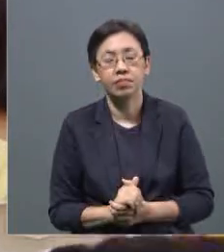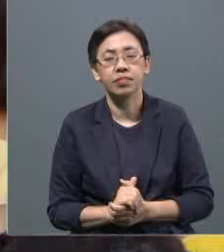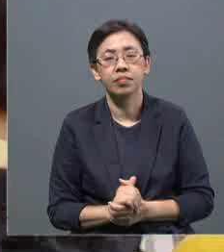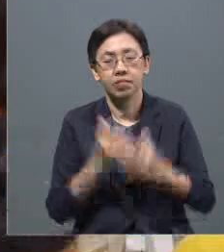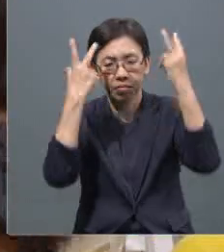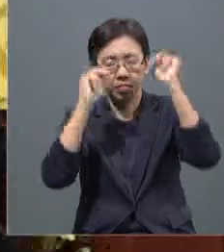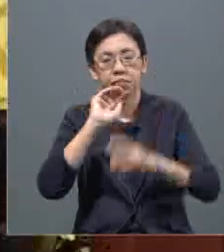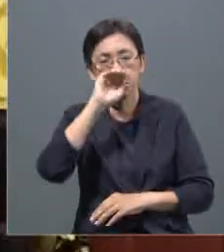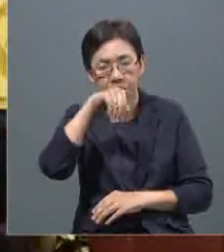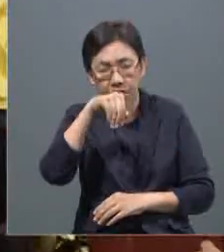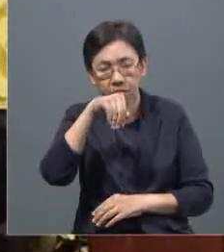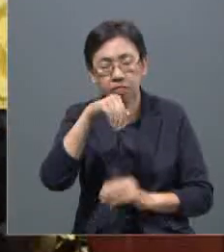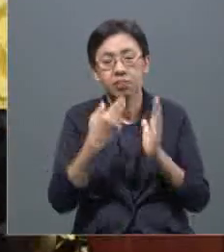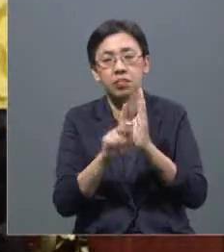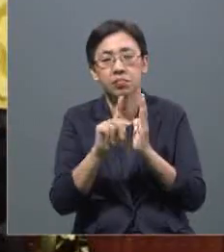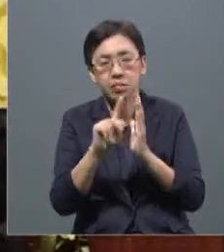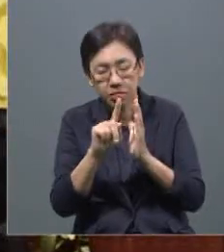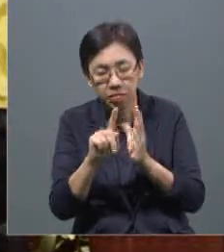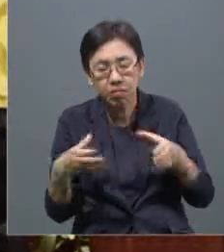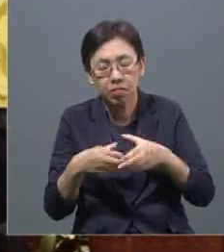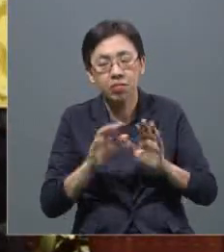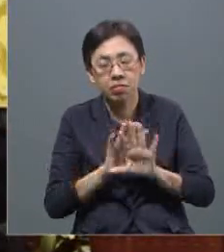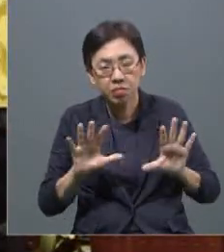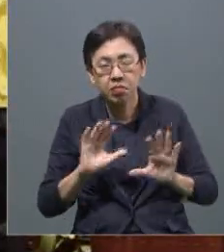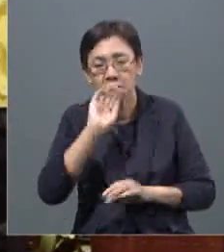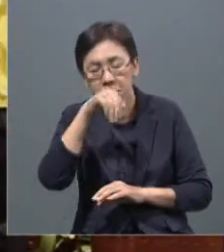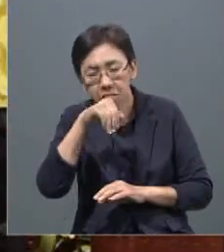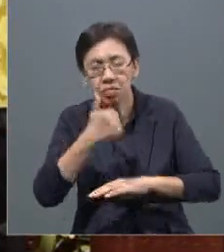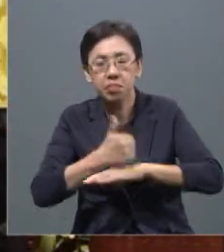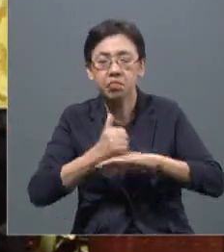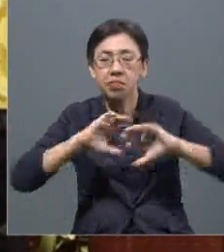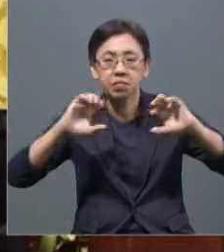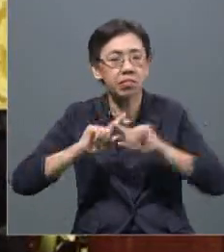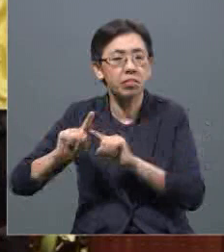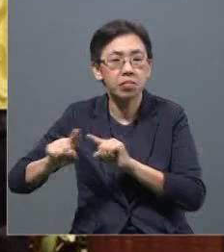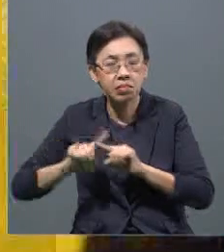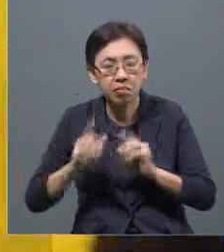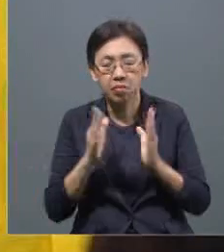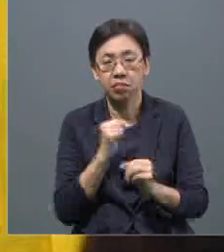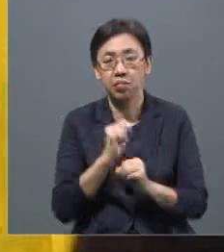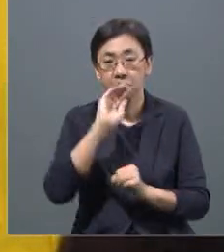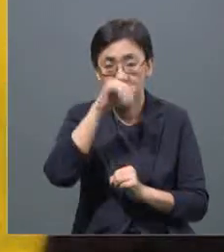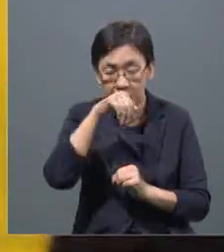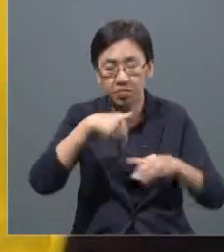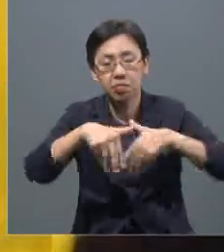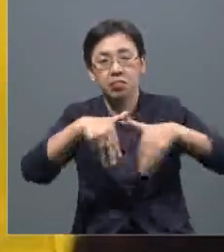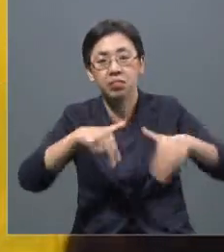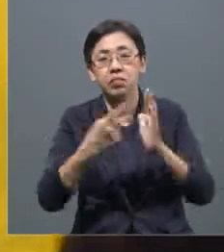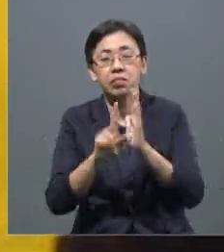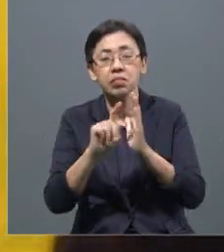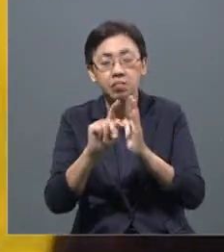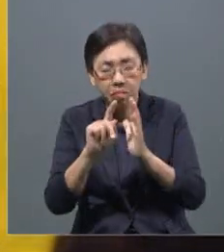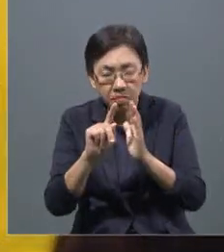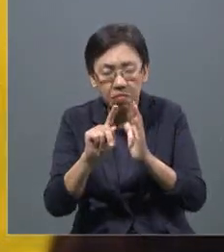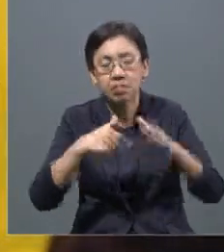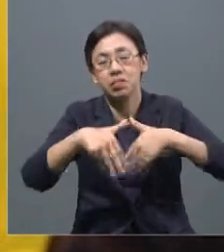นายกเทศมนตรีนครขอนแก่นพร้อมด้วยคณะผู้บริหารเทศบาลหัวหน้าส่วนราชการพนักงานเทศบาลรวมไปถึงพี่น้องชาวจังหวัดขอนแก่น